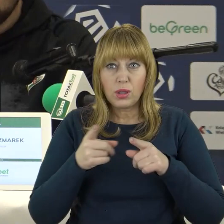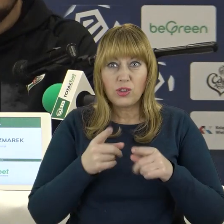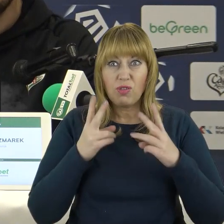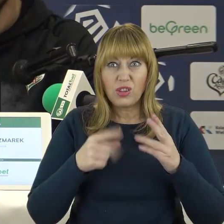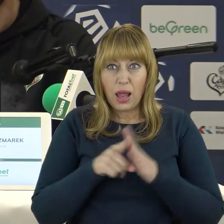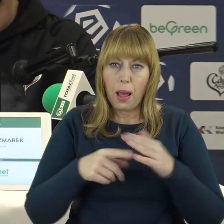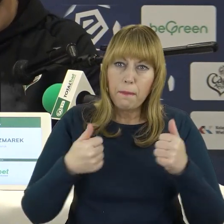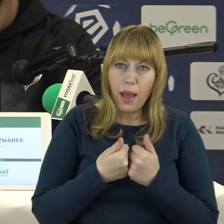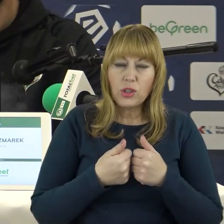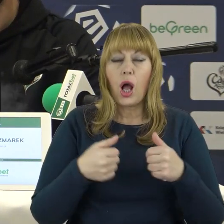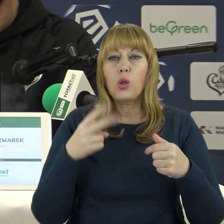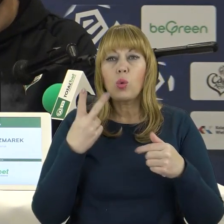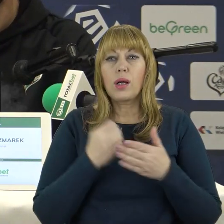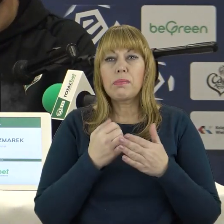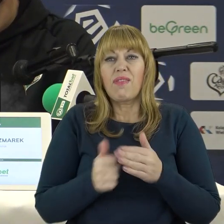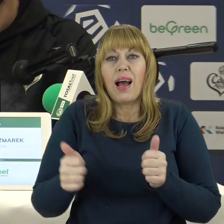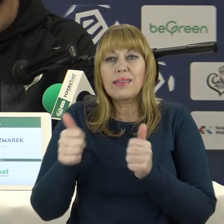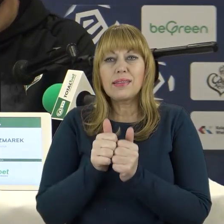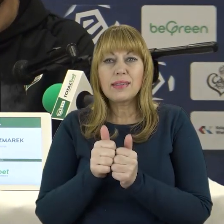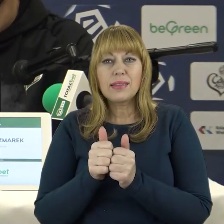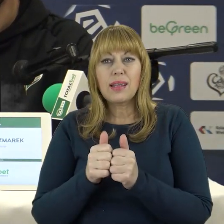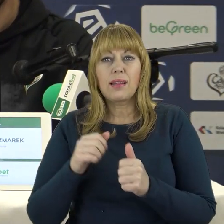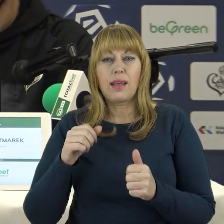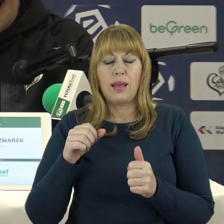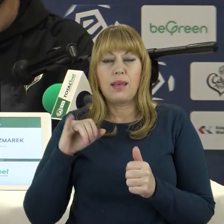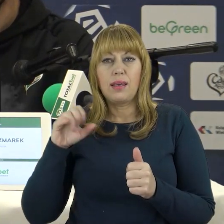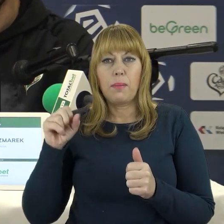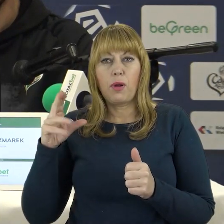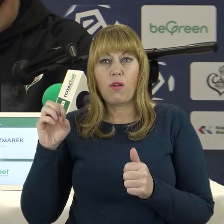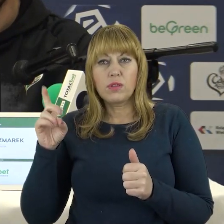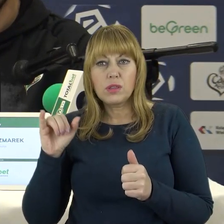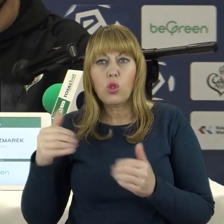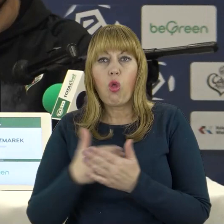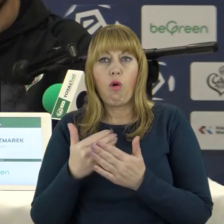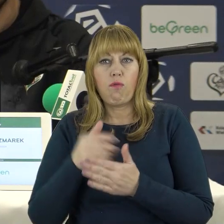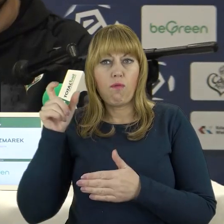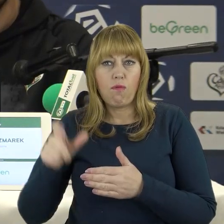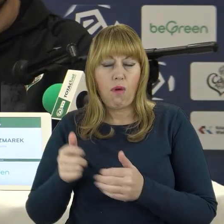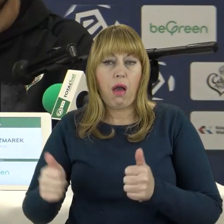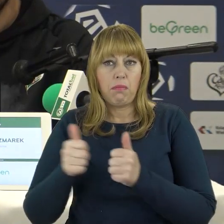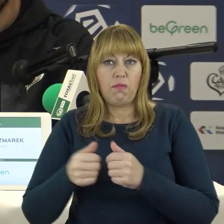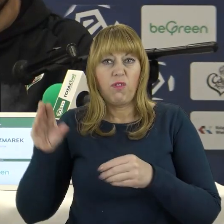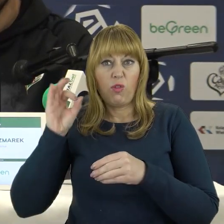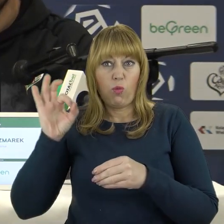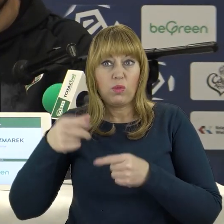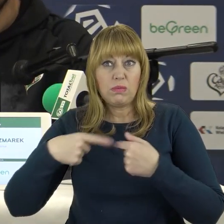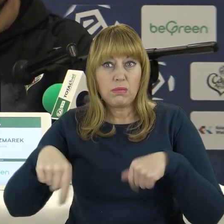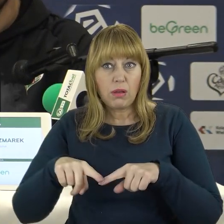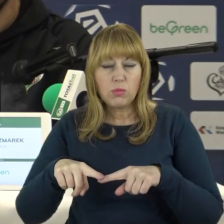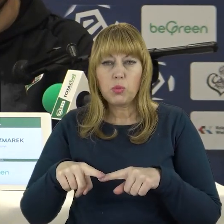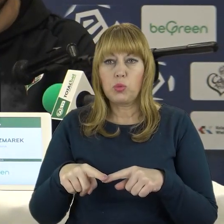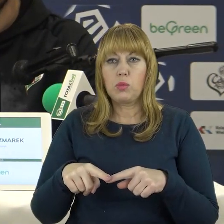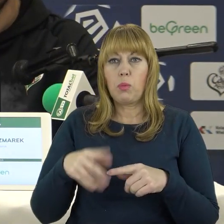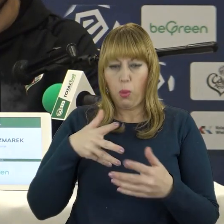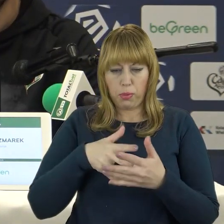A drugie chciałem zapytać o asystenta nowego, bo Łukasz Jankowski, tak? Dobrze mówię. To jest nowa osoba w sztabie. To dopiero